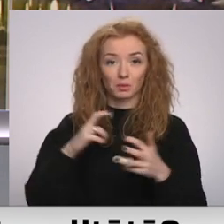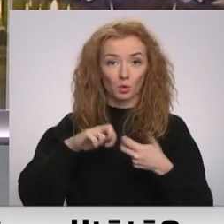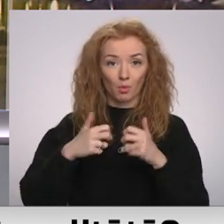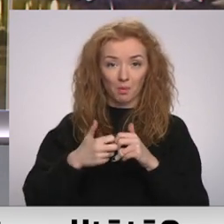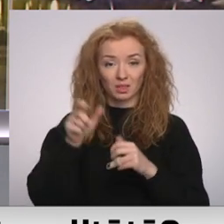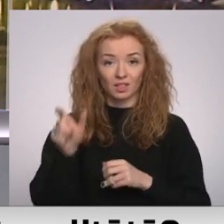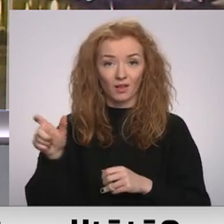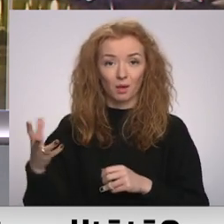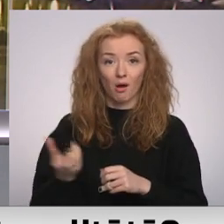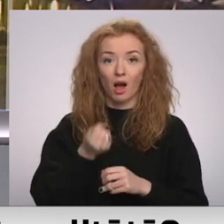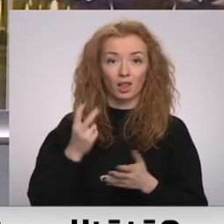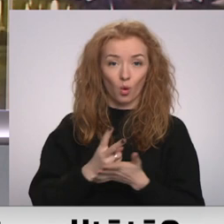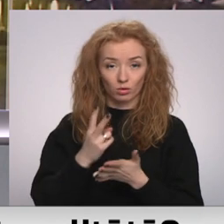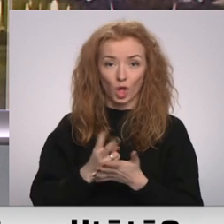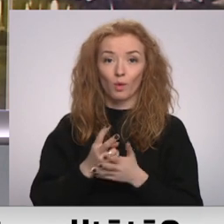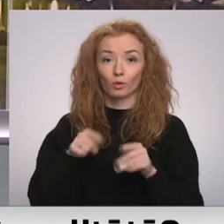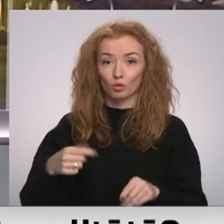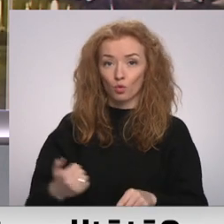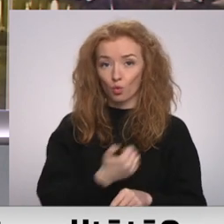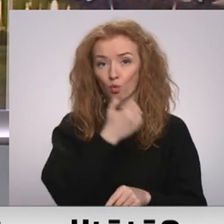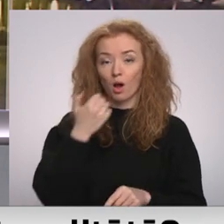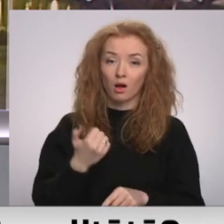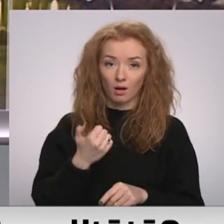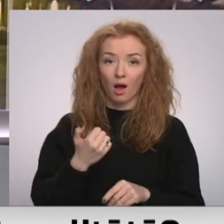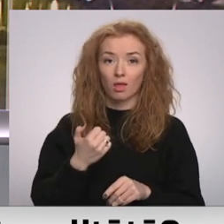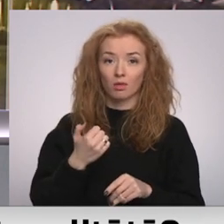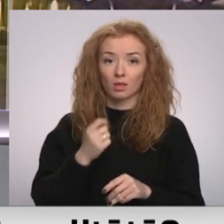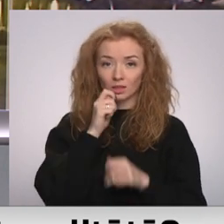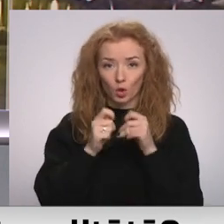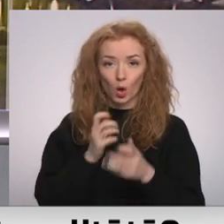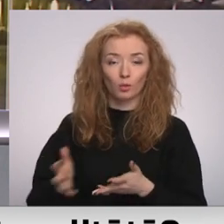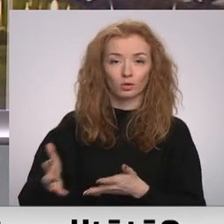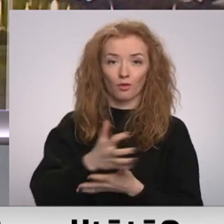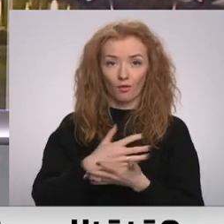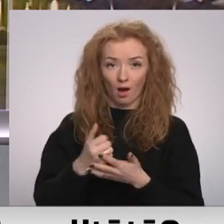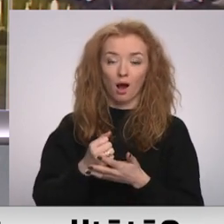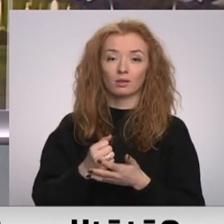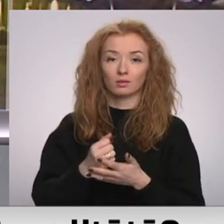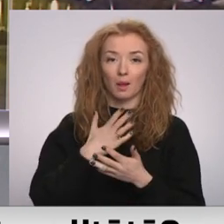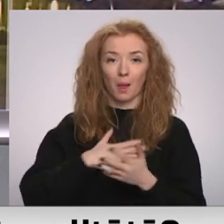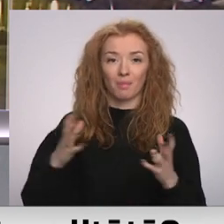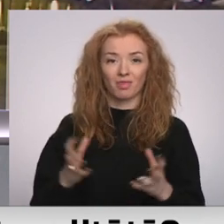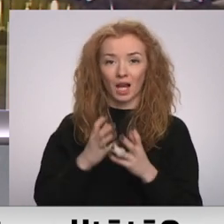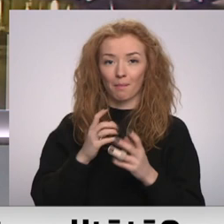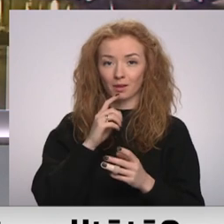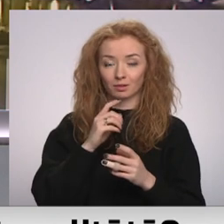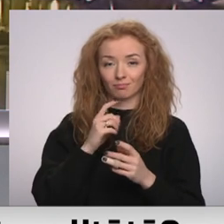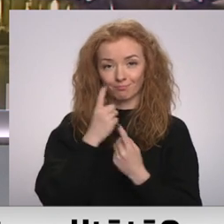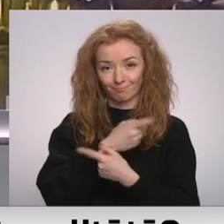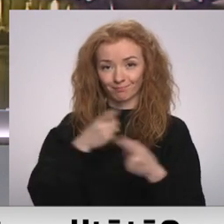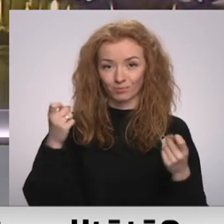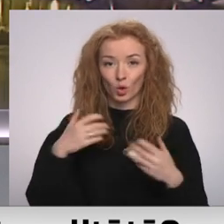cilvēkiem ar funkcionāliem traucējumiem šogad uzmanību pievērsīs un līdzekļus vāks sabiedrisko mediju labdarības maratonā dod 5.